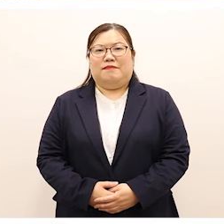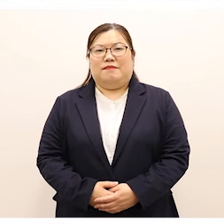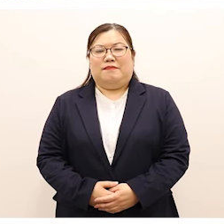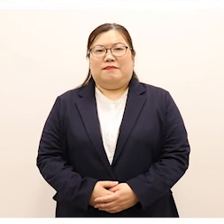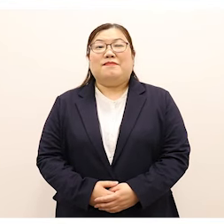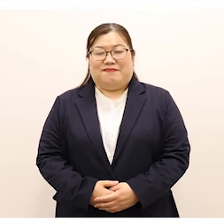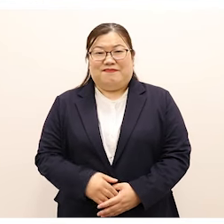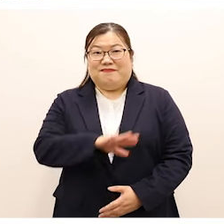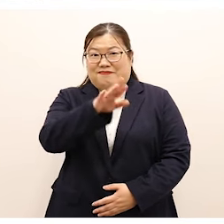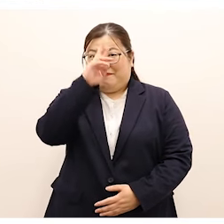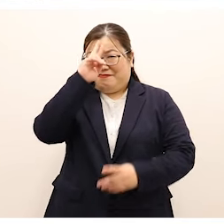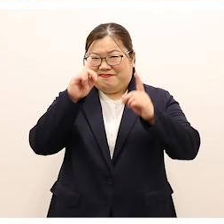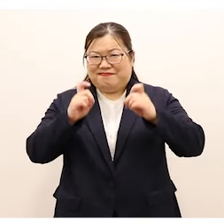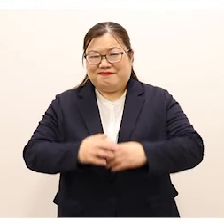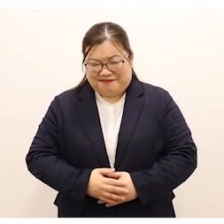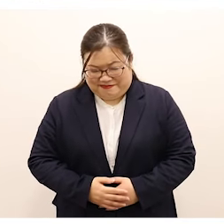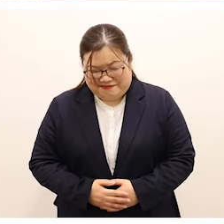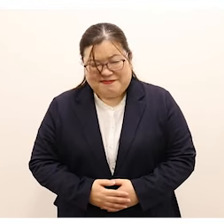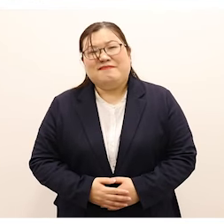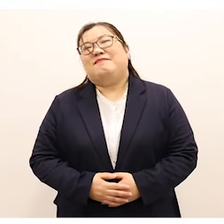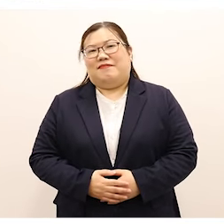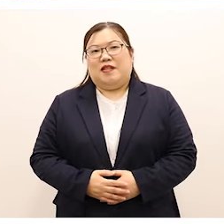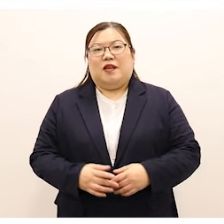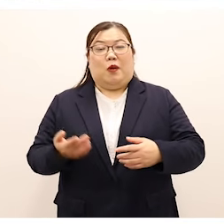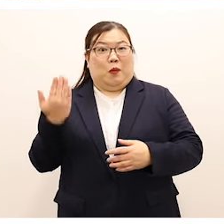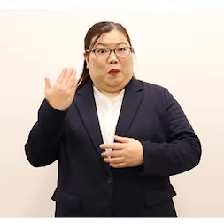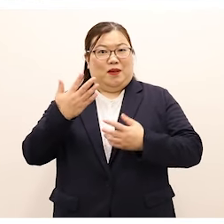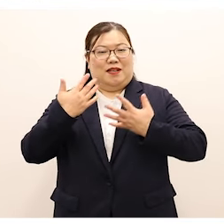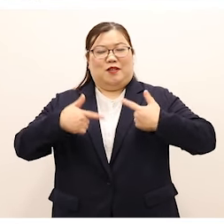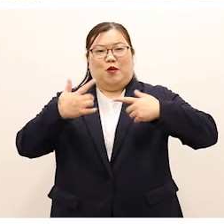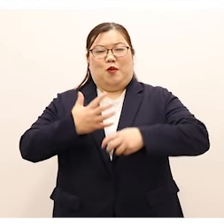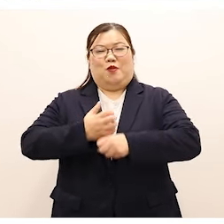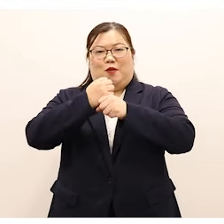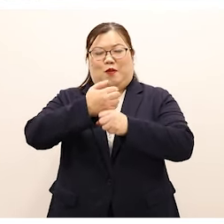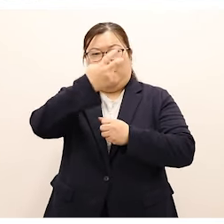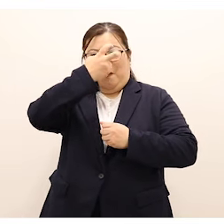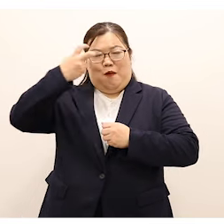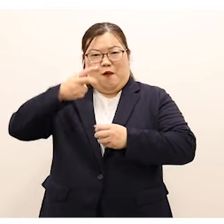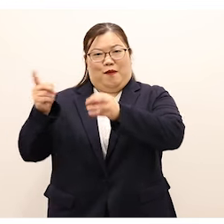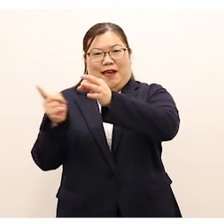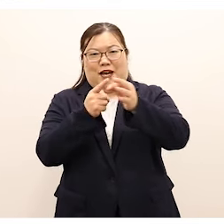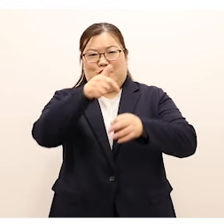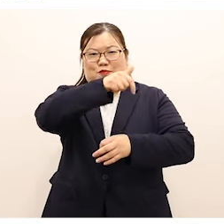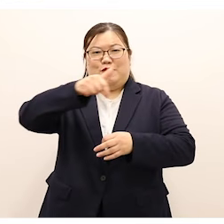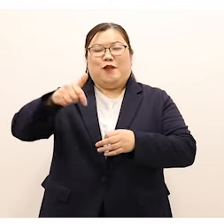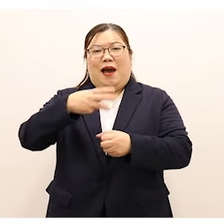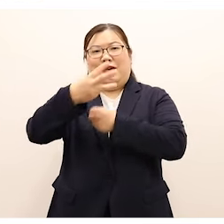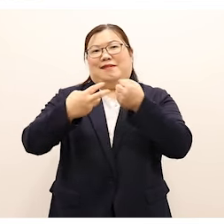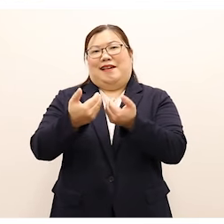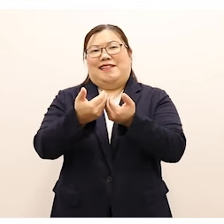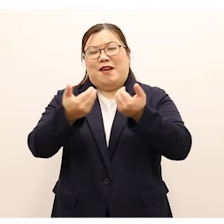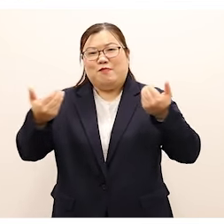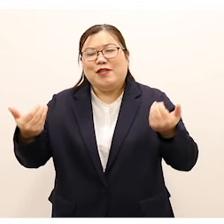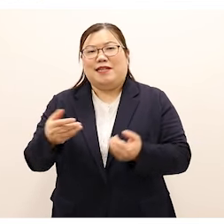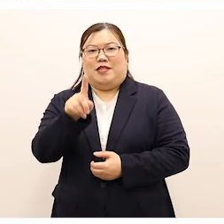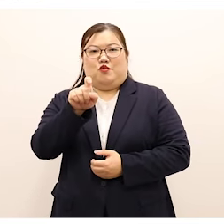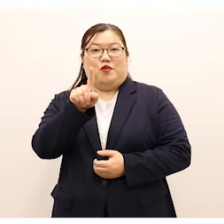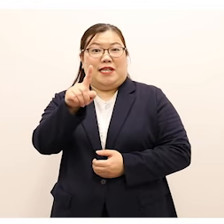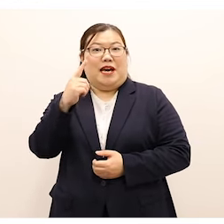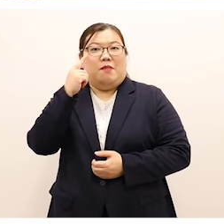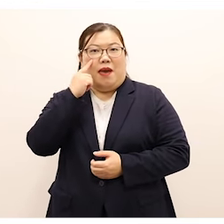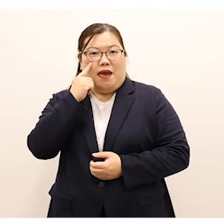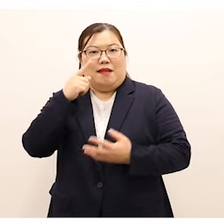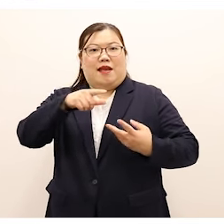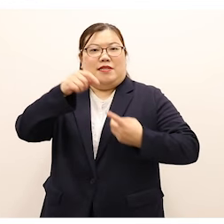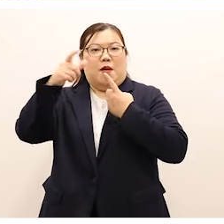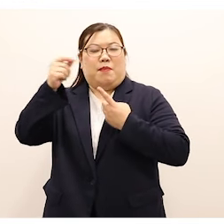皆さんこんにちは。上層学院高等学校野球部が3年ぶり11回目となる選抜高